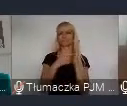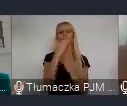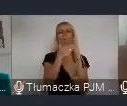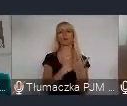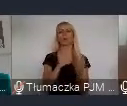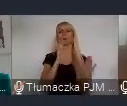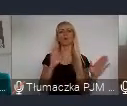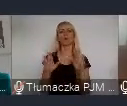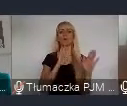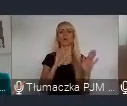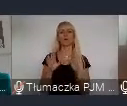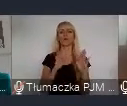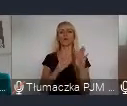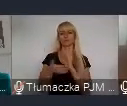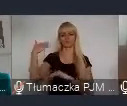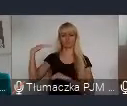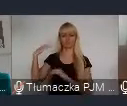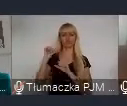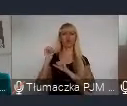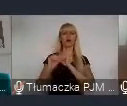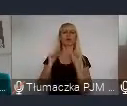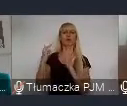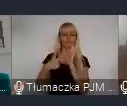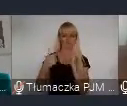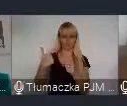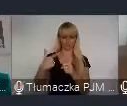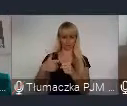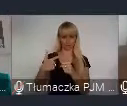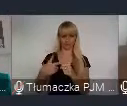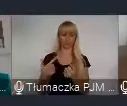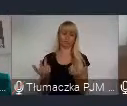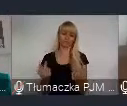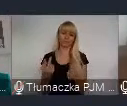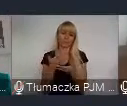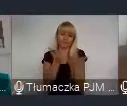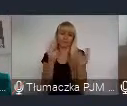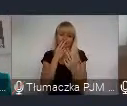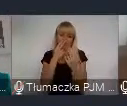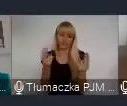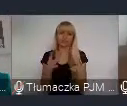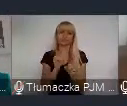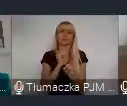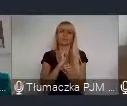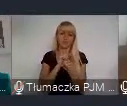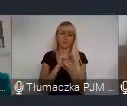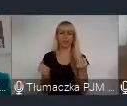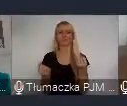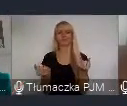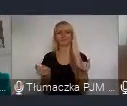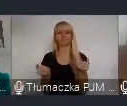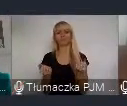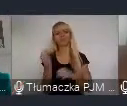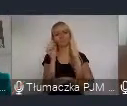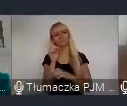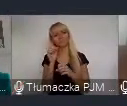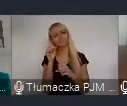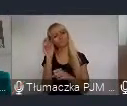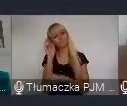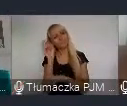okresie 2014-2020. Czyli jak Państwo widzą, inwestycje w drogi wojewódzkie, w inteligentne systemy